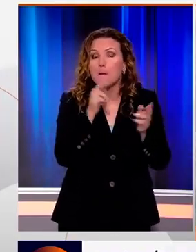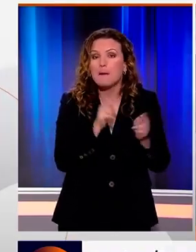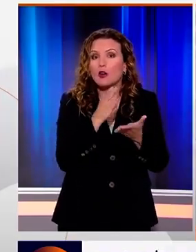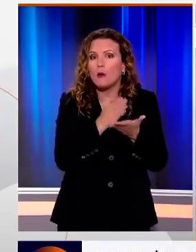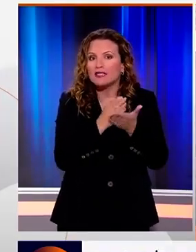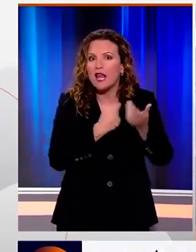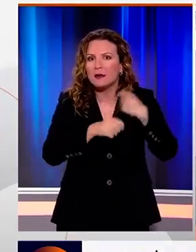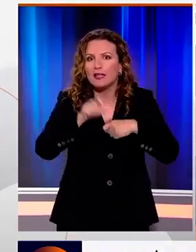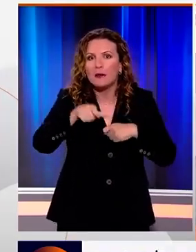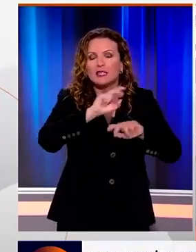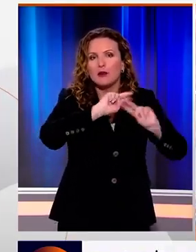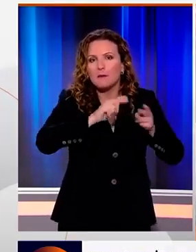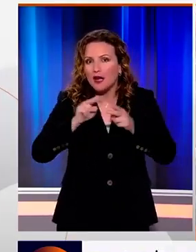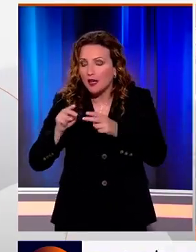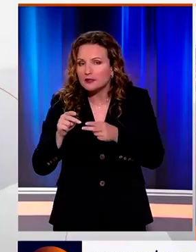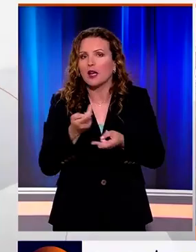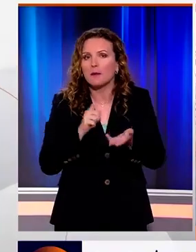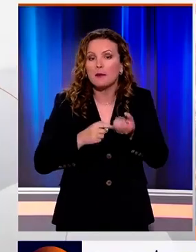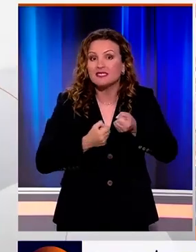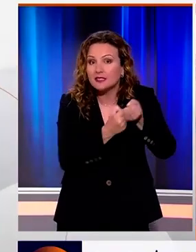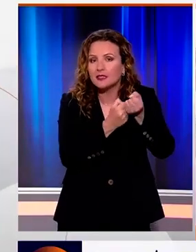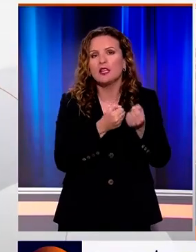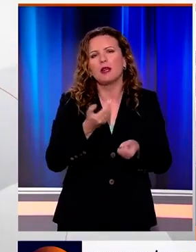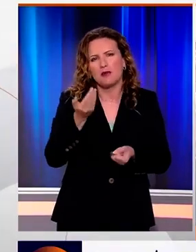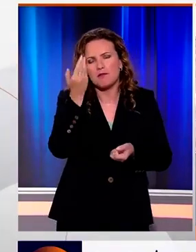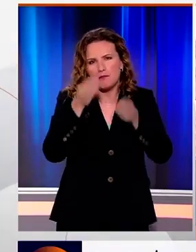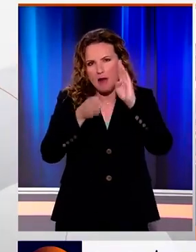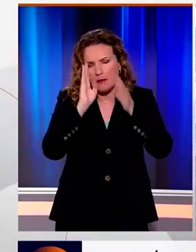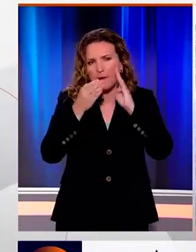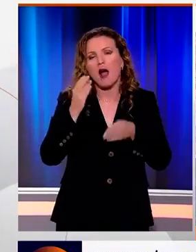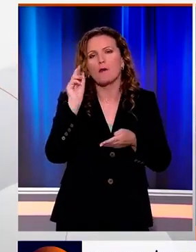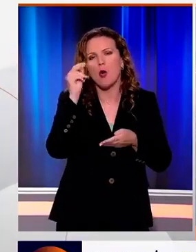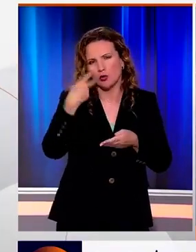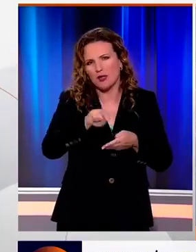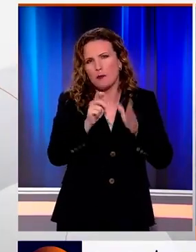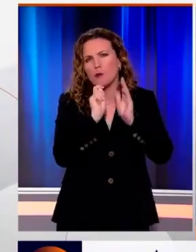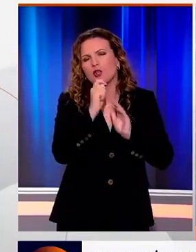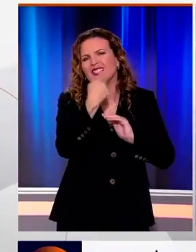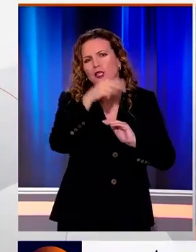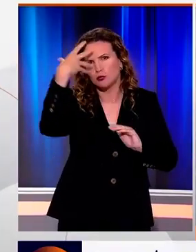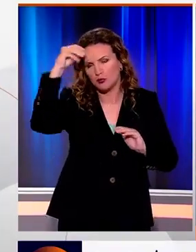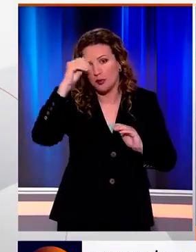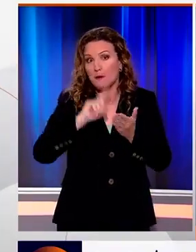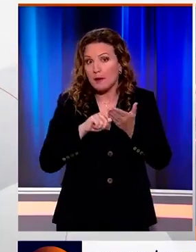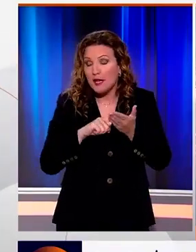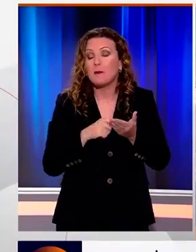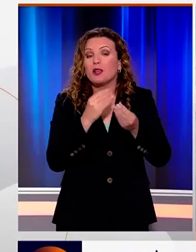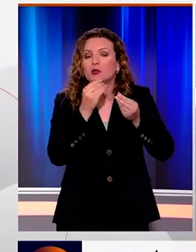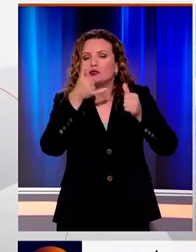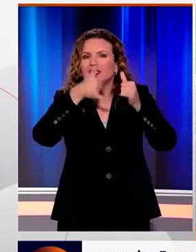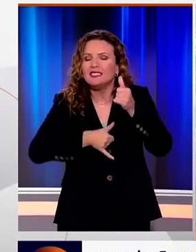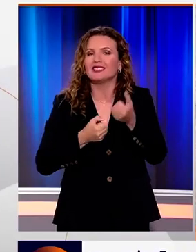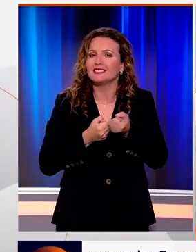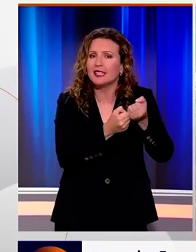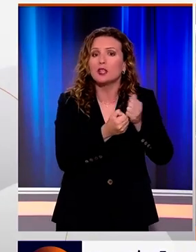μικρομεσαίας επιχειρηματικότητας που πλήρωσε ακριβά την πολιτική και τις δεσμεύσεις Τσίπρα. Χρειάζεται ουσιαστική στήριξη, όχι